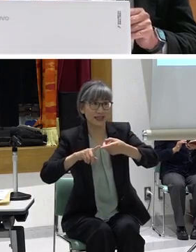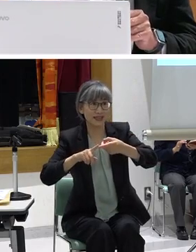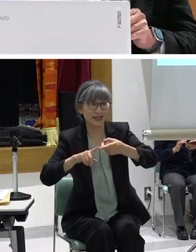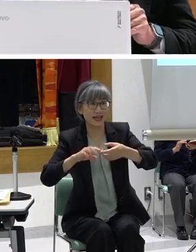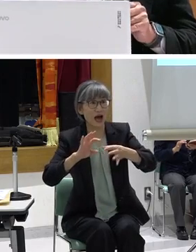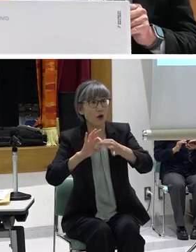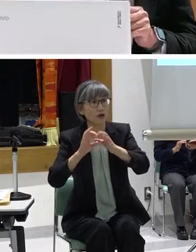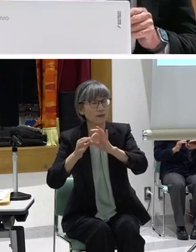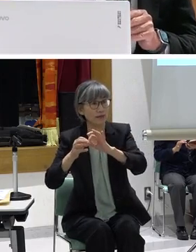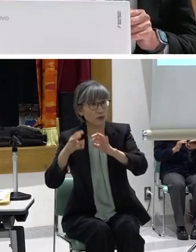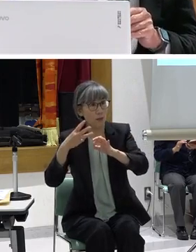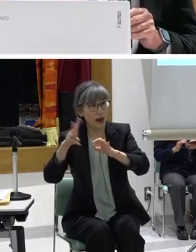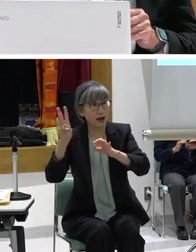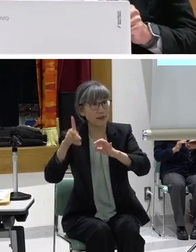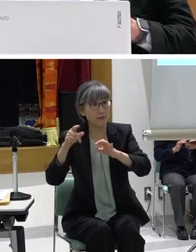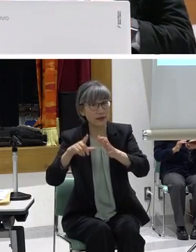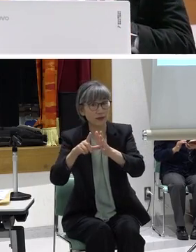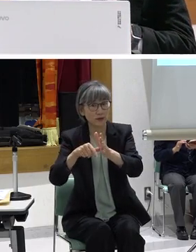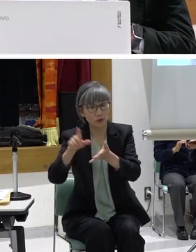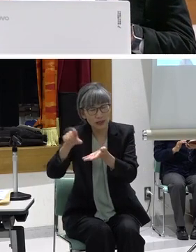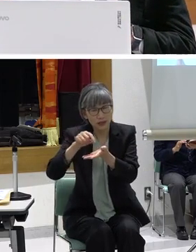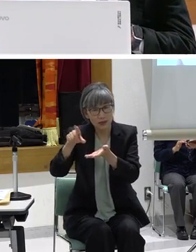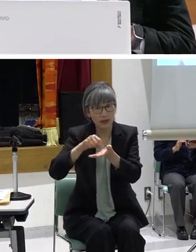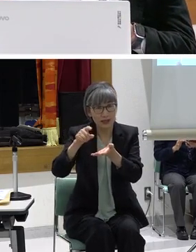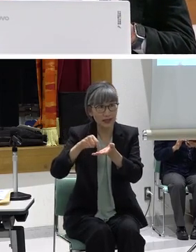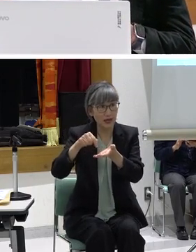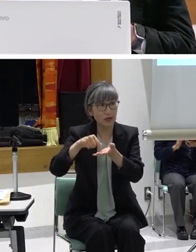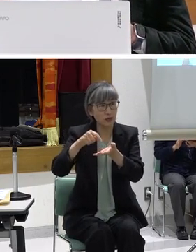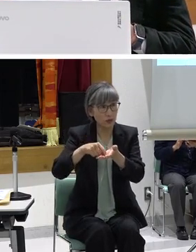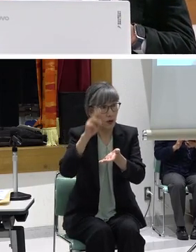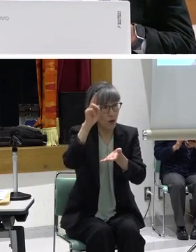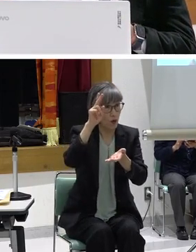た、これをさらに引き継いでさらに発展させていく。